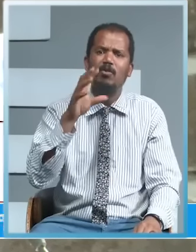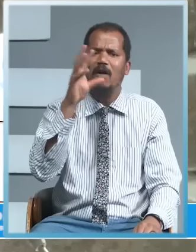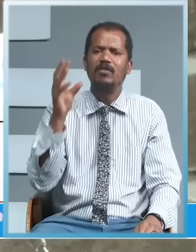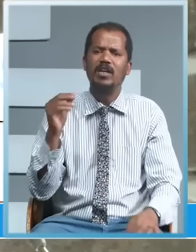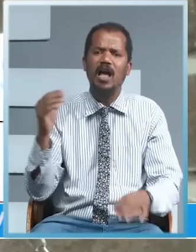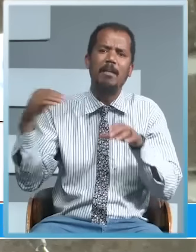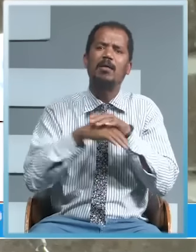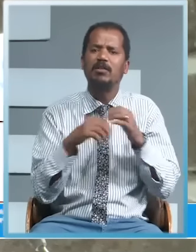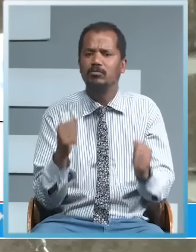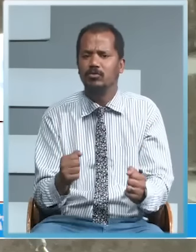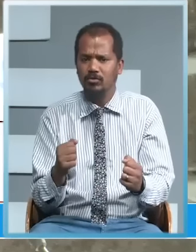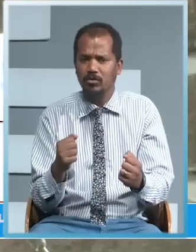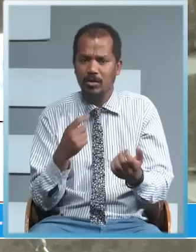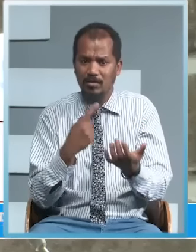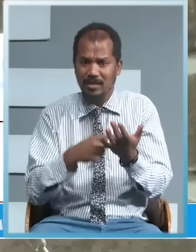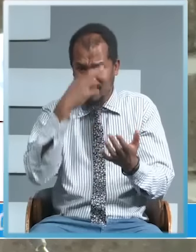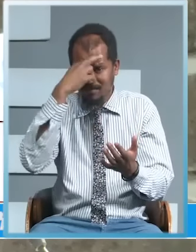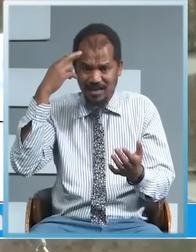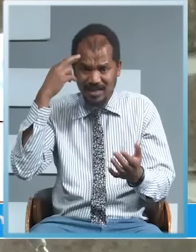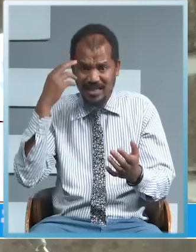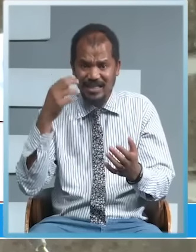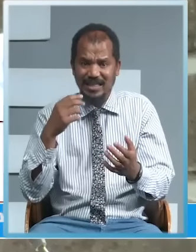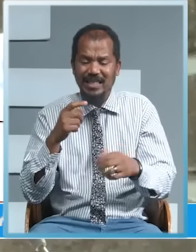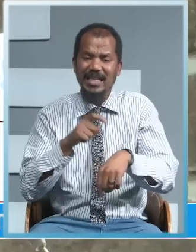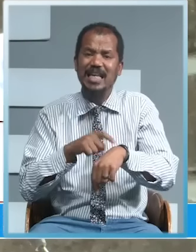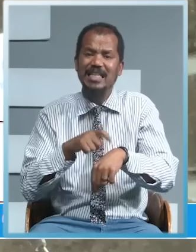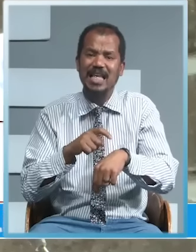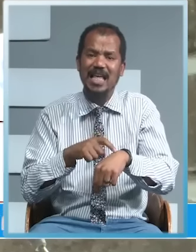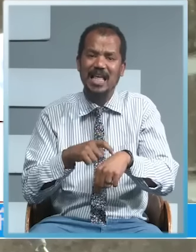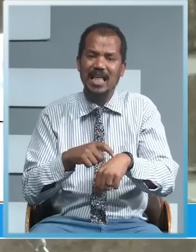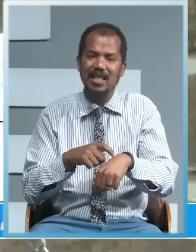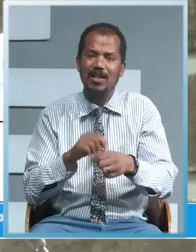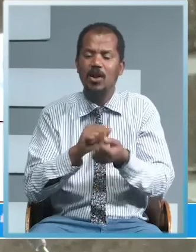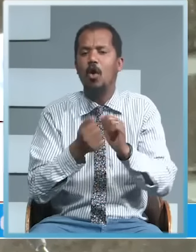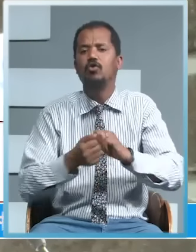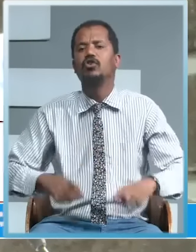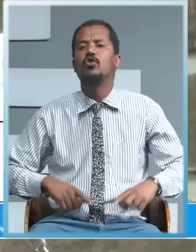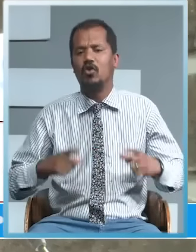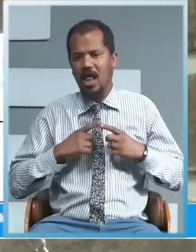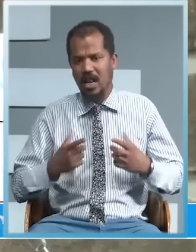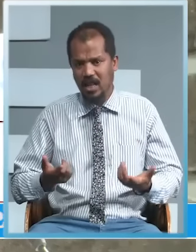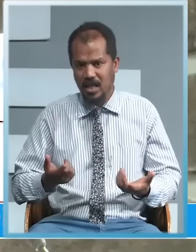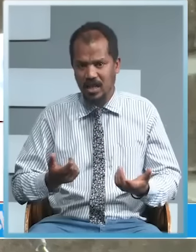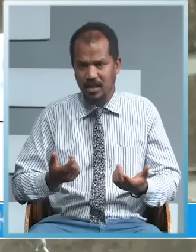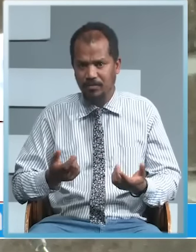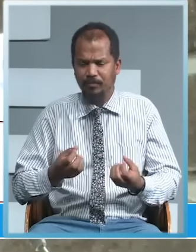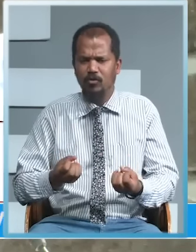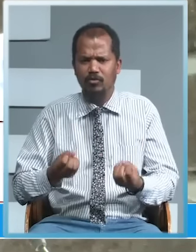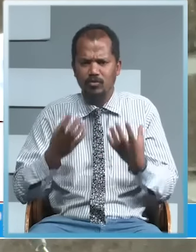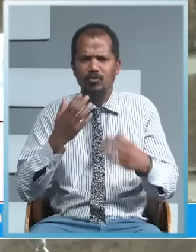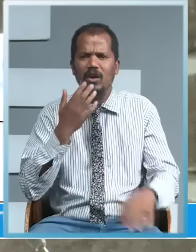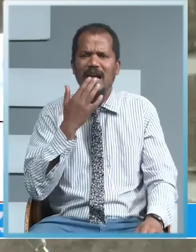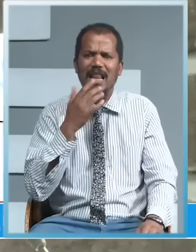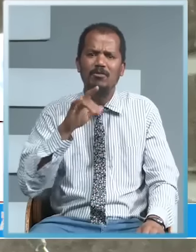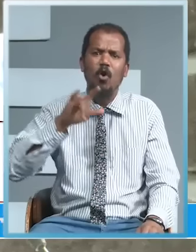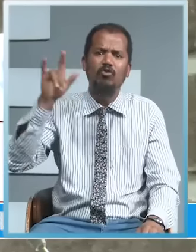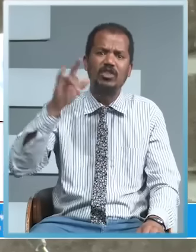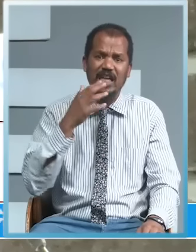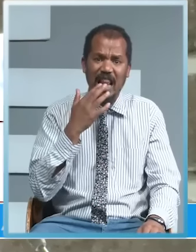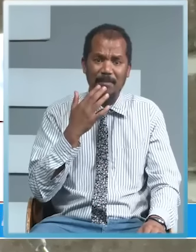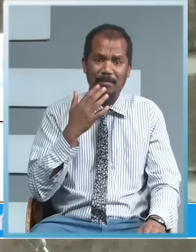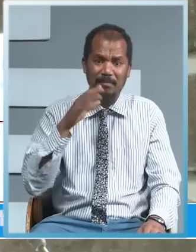አሁን ማግባት የሚችሉት። ሶ በዛ የተነሳ ሲግኒፊካንት የታይም ለውጥ ይኖራል። ብዙ ቀለም የውጭ